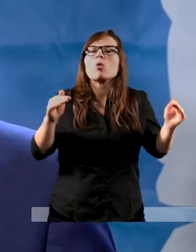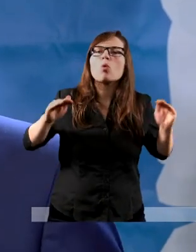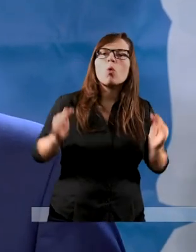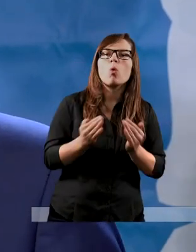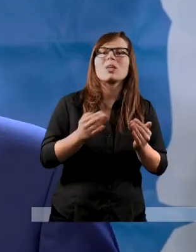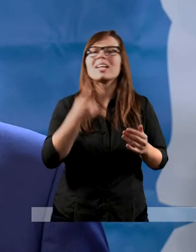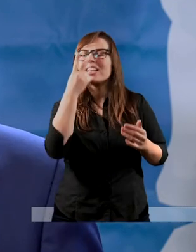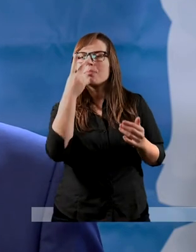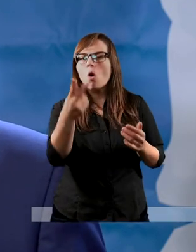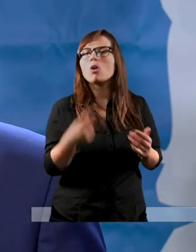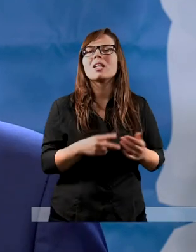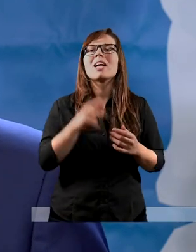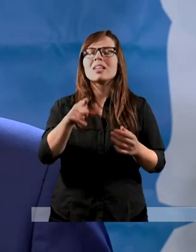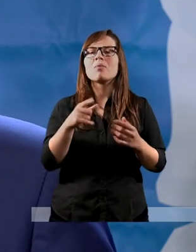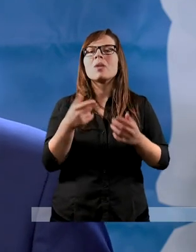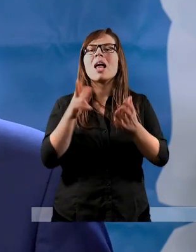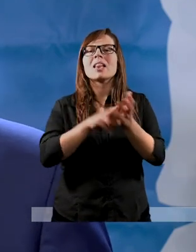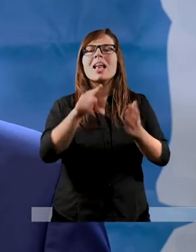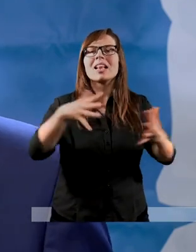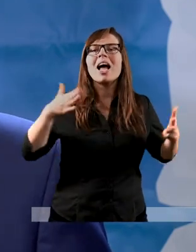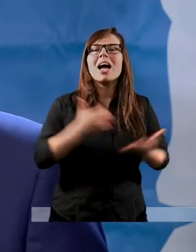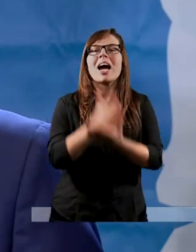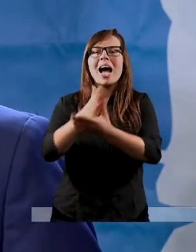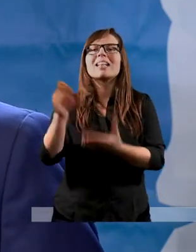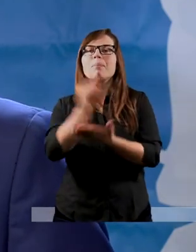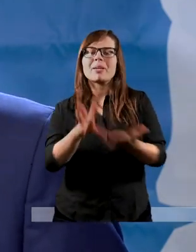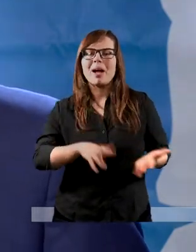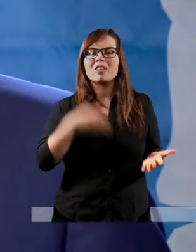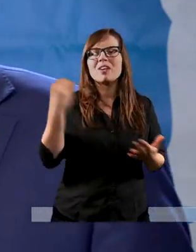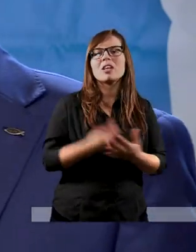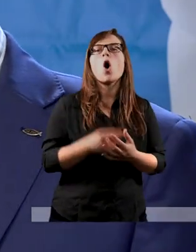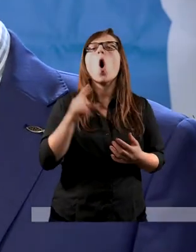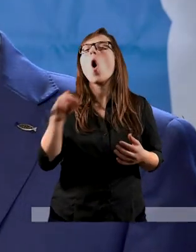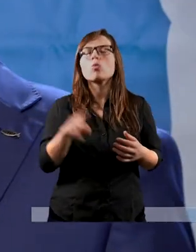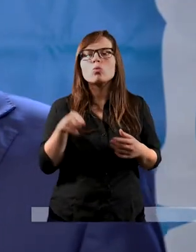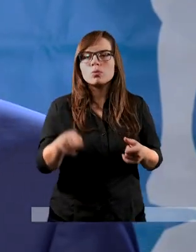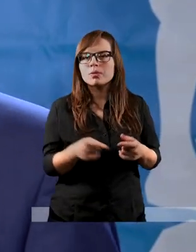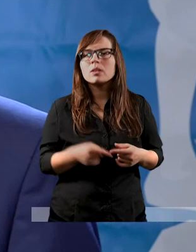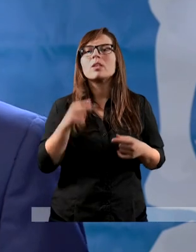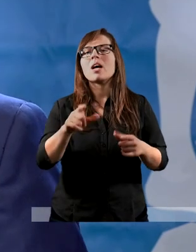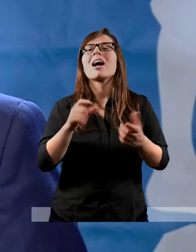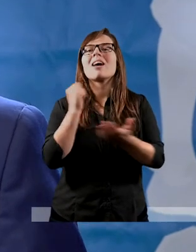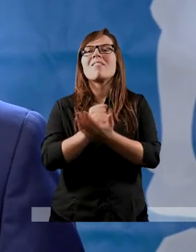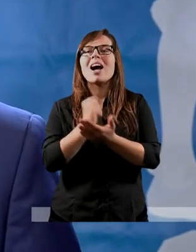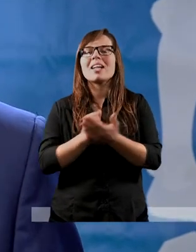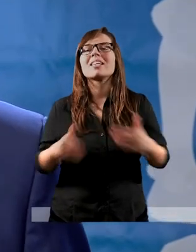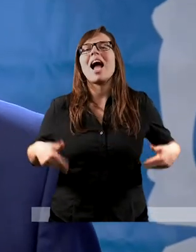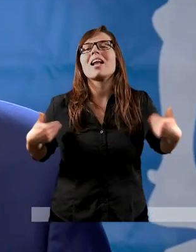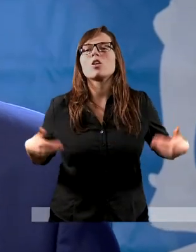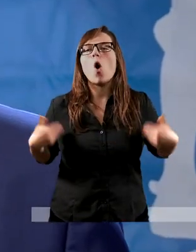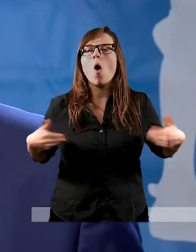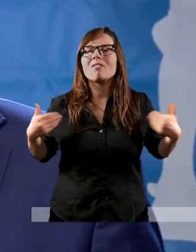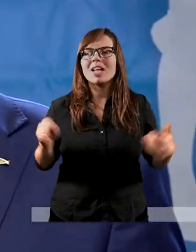krótkie spojrzenie encyklopedyczne na te rady Pisma Świętego. Otóż od chociażby kwestia